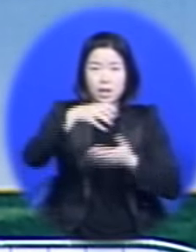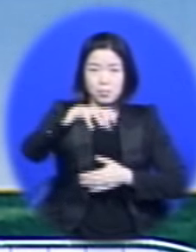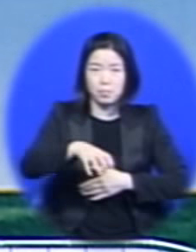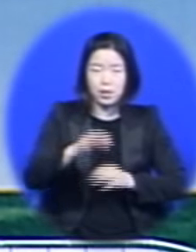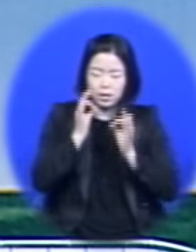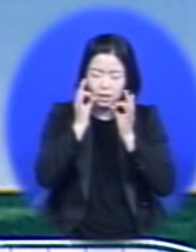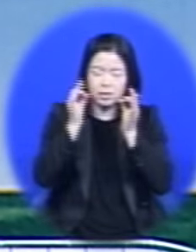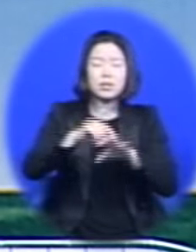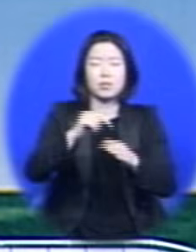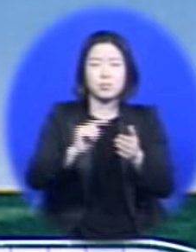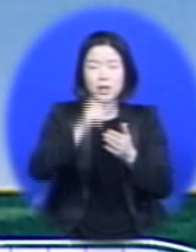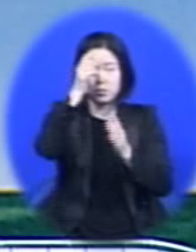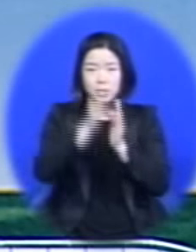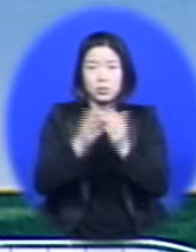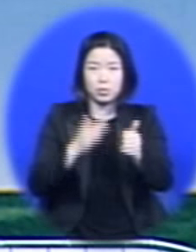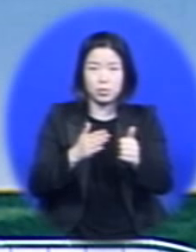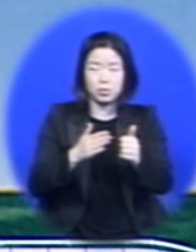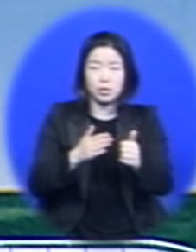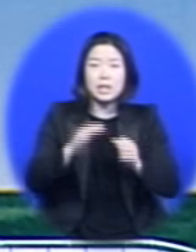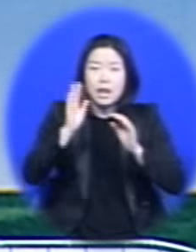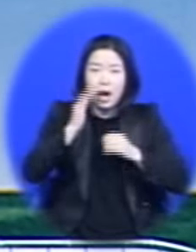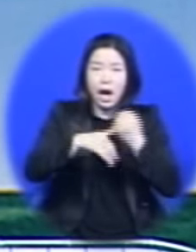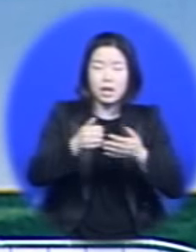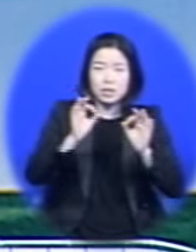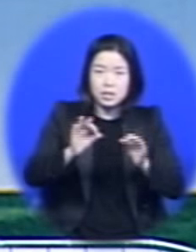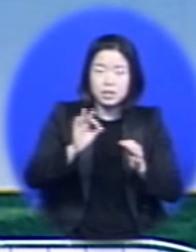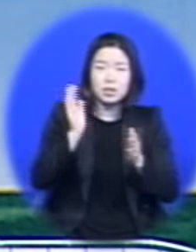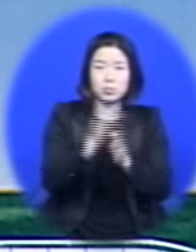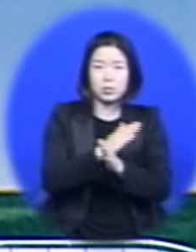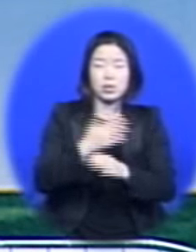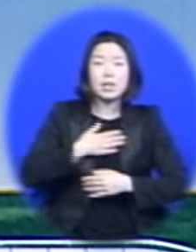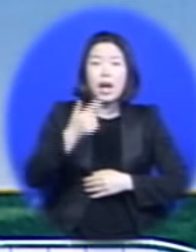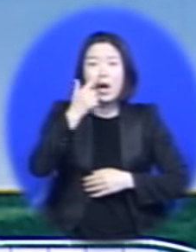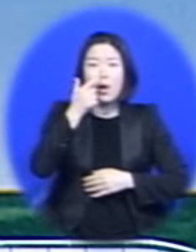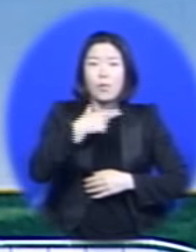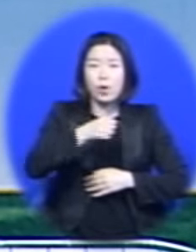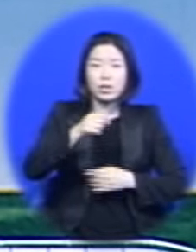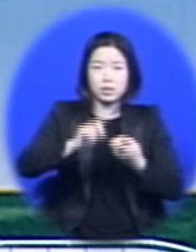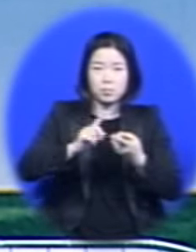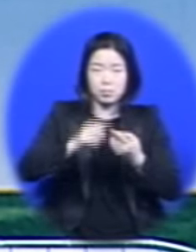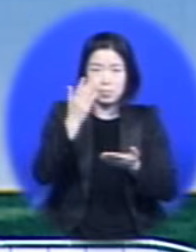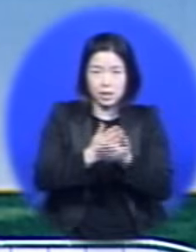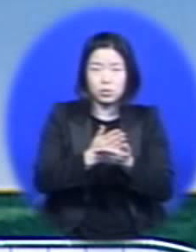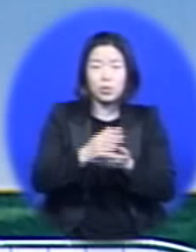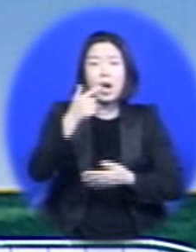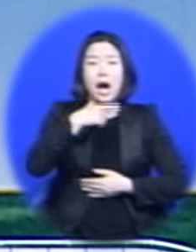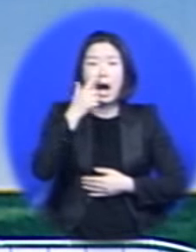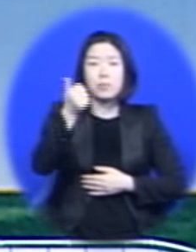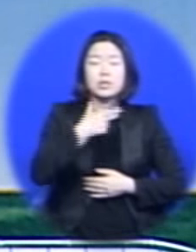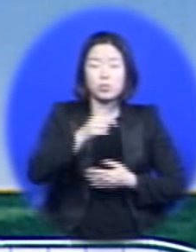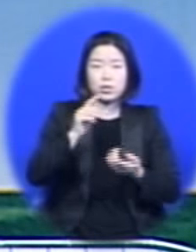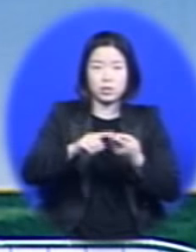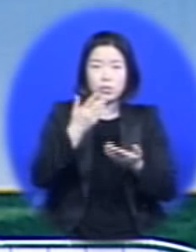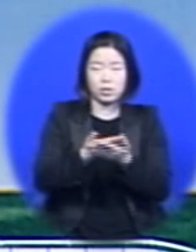마음으로 기도하십시오. 하나님 제가 이제부터는 나의 원대로 마옵시고 아버지 원대로 하옵소서. 주님 말씀하시면